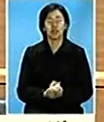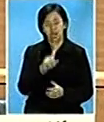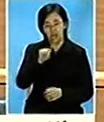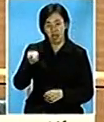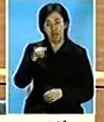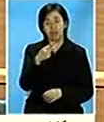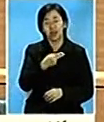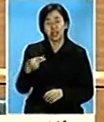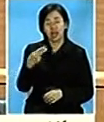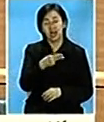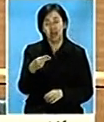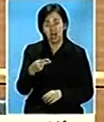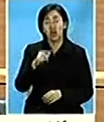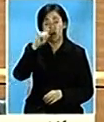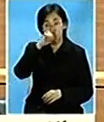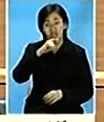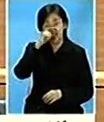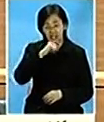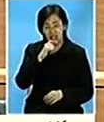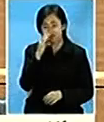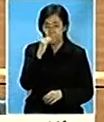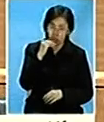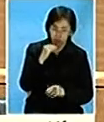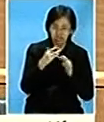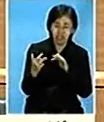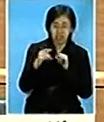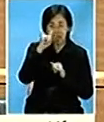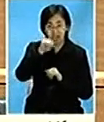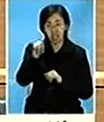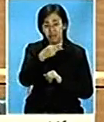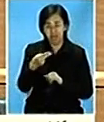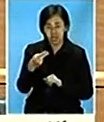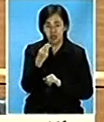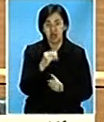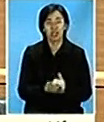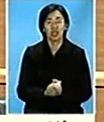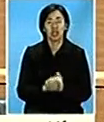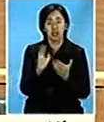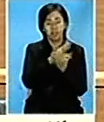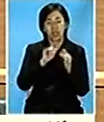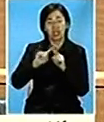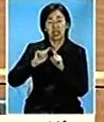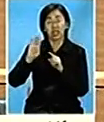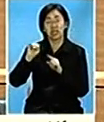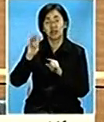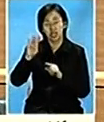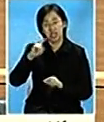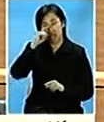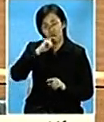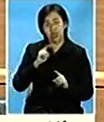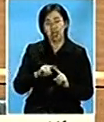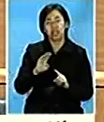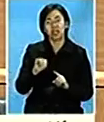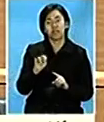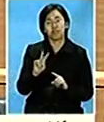Index หรือความสามารถด้านภาษาอังกฤษของไทยเนี่ยนะจาก44ประเทศทั่วโลกเนี่ยเราอยู่อันดับที่